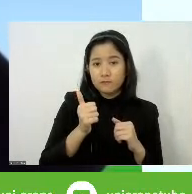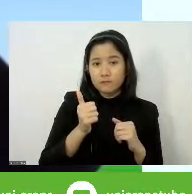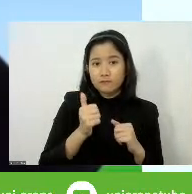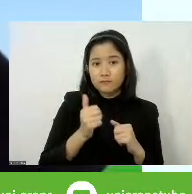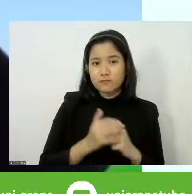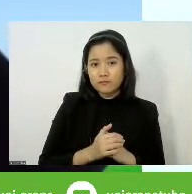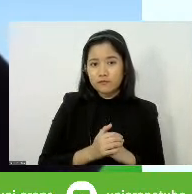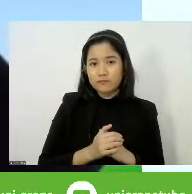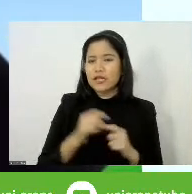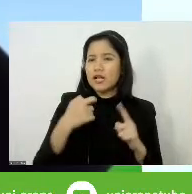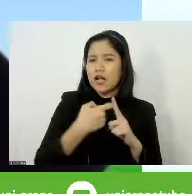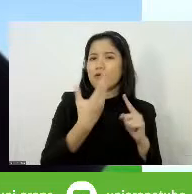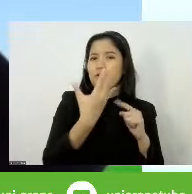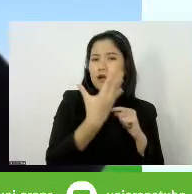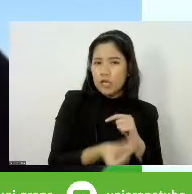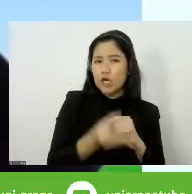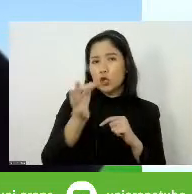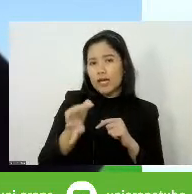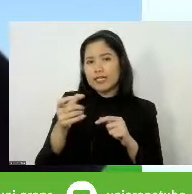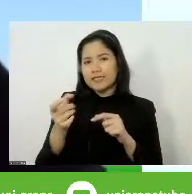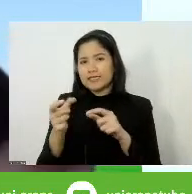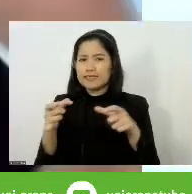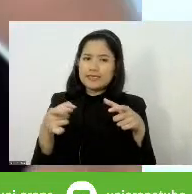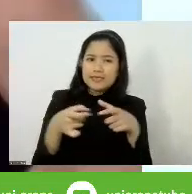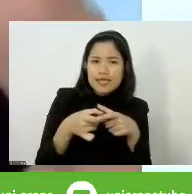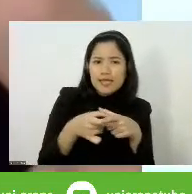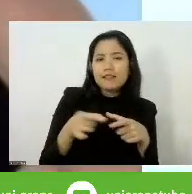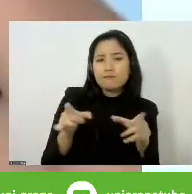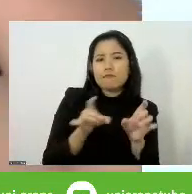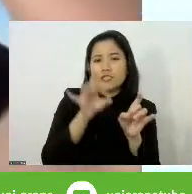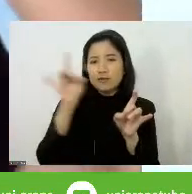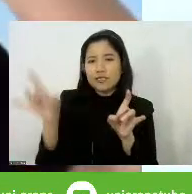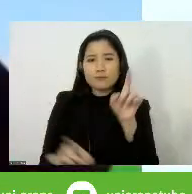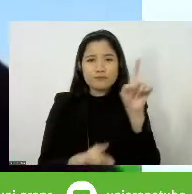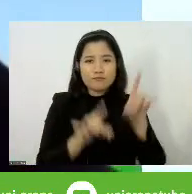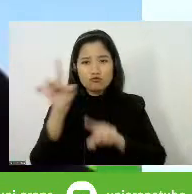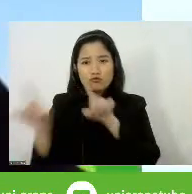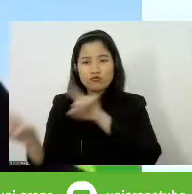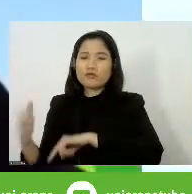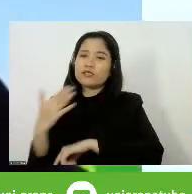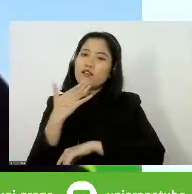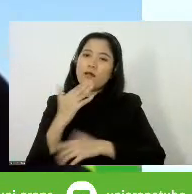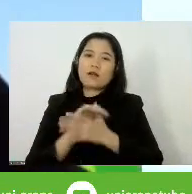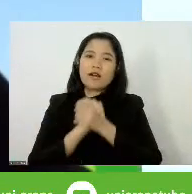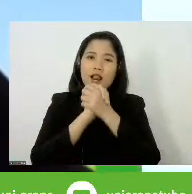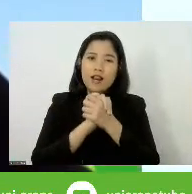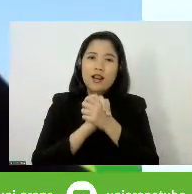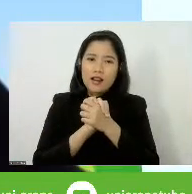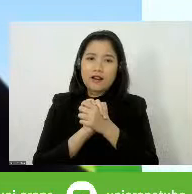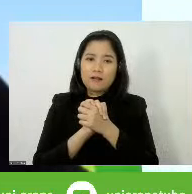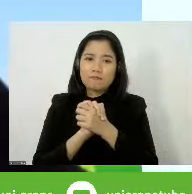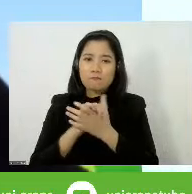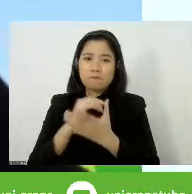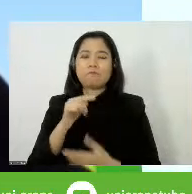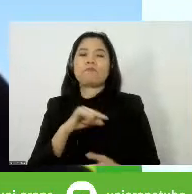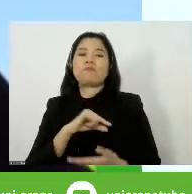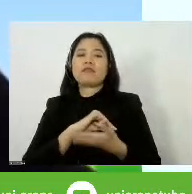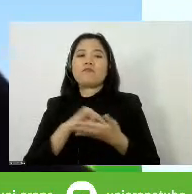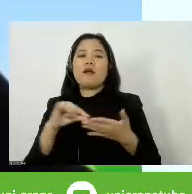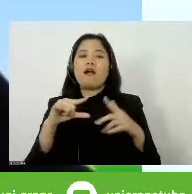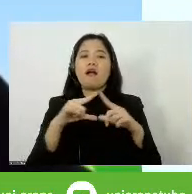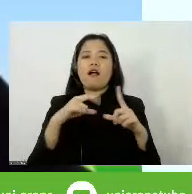kabupaten di kota kecil Wow cukup beragam eh terima kasih salam kenal teman-teman saya akbarry temen-temen tersedia juga